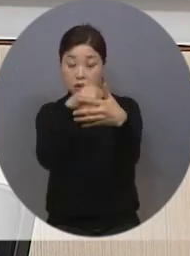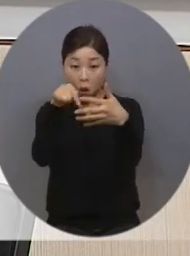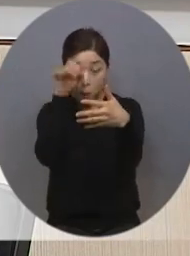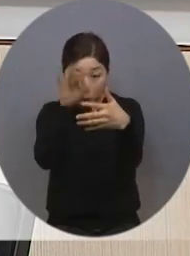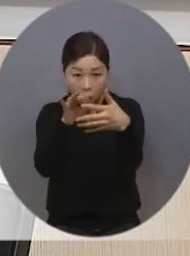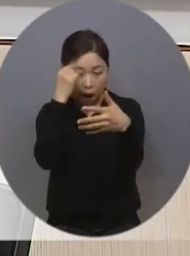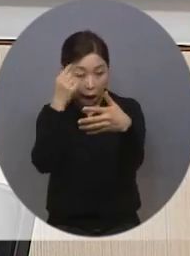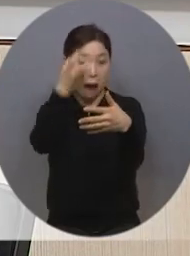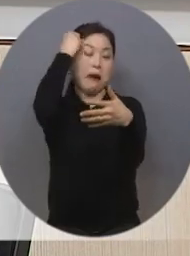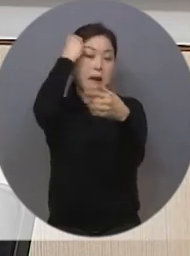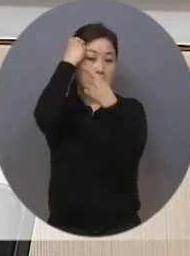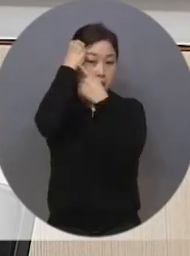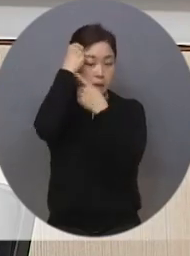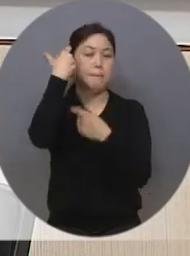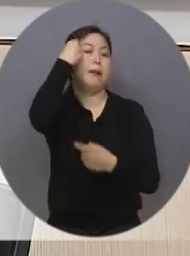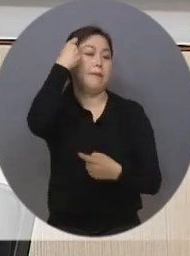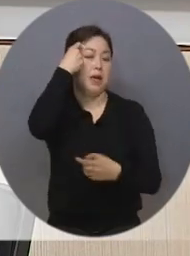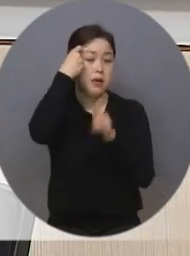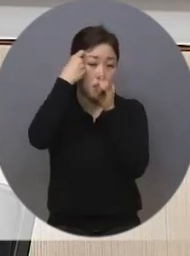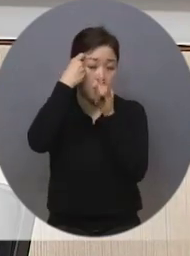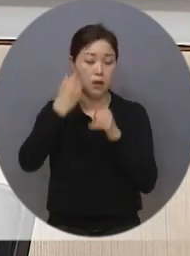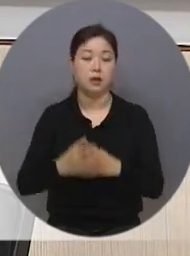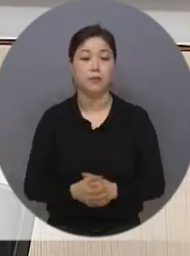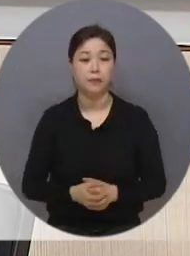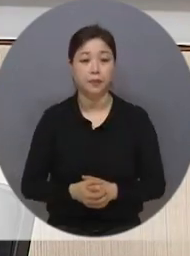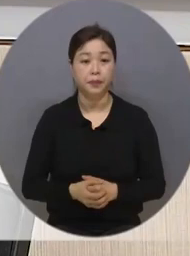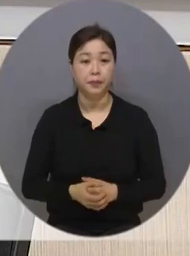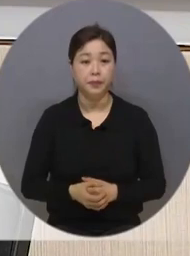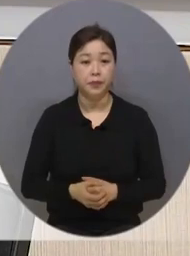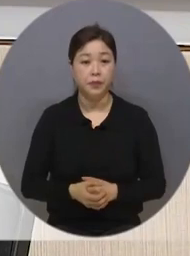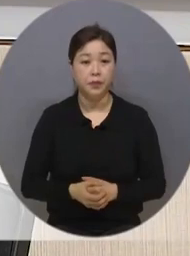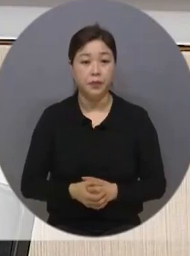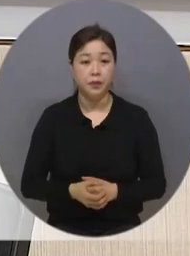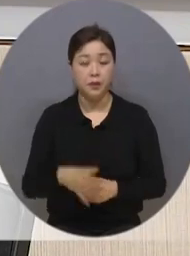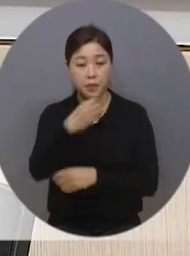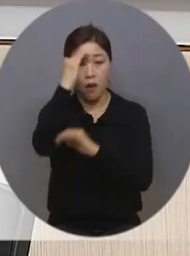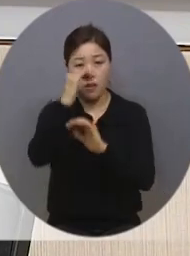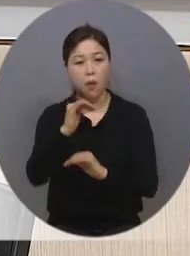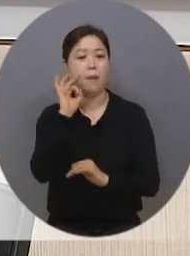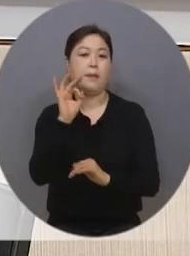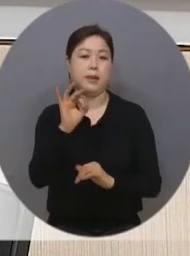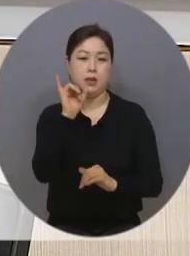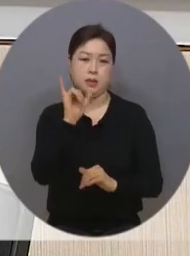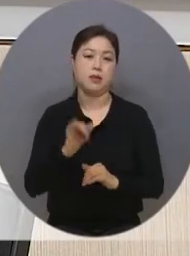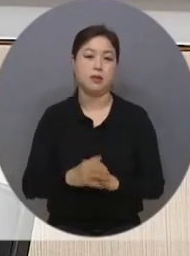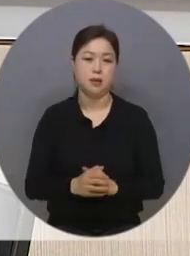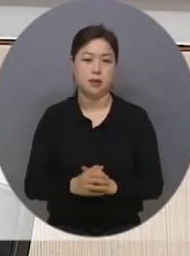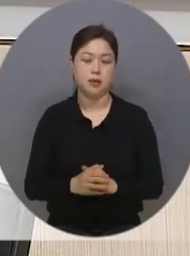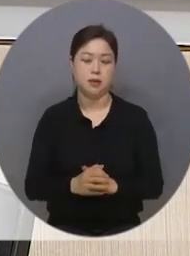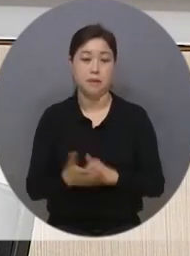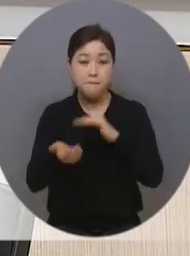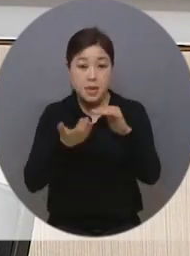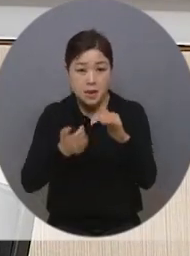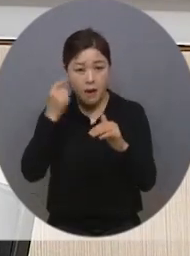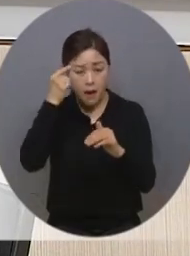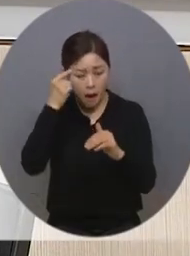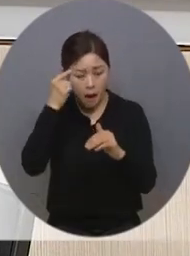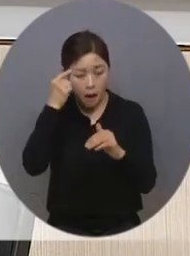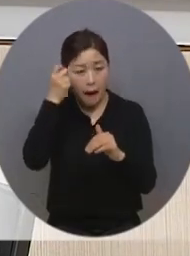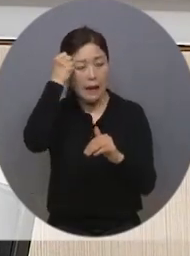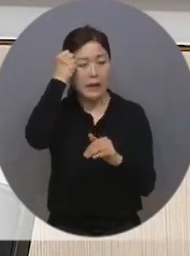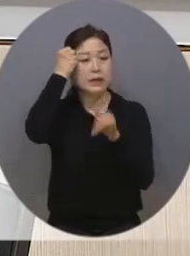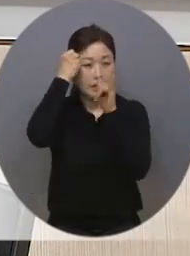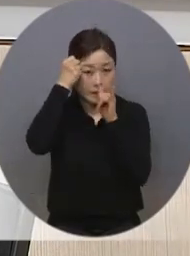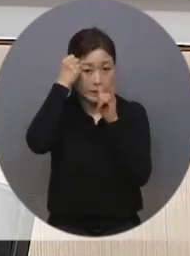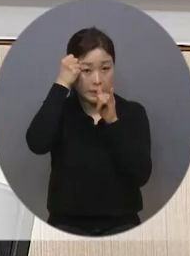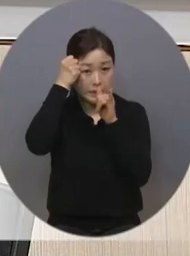생각을 여기다 이렇게 집어넣고 이제 그 기사를 또 보게 되는 거죠. 이미 선입견을 가지고 그리고